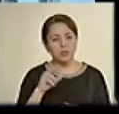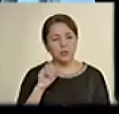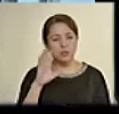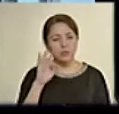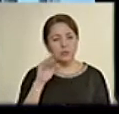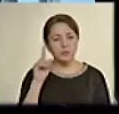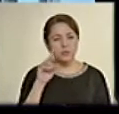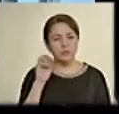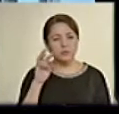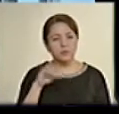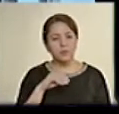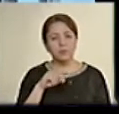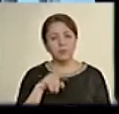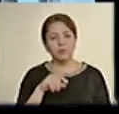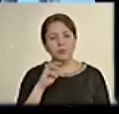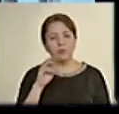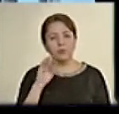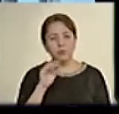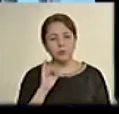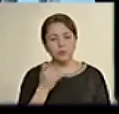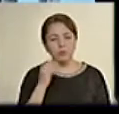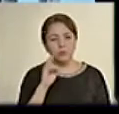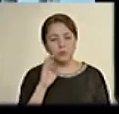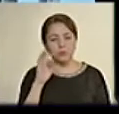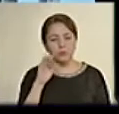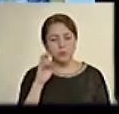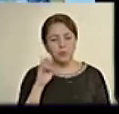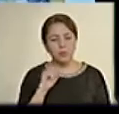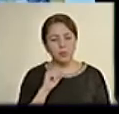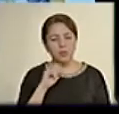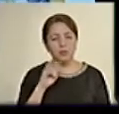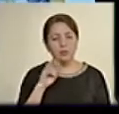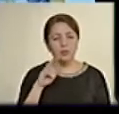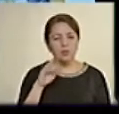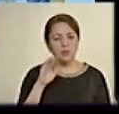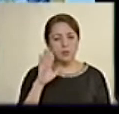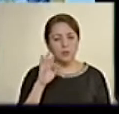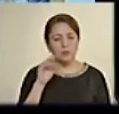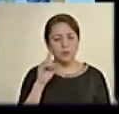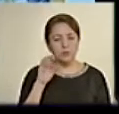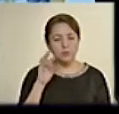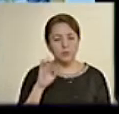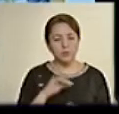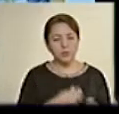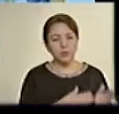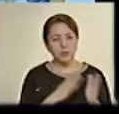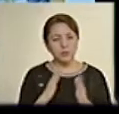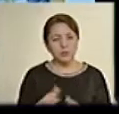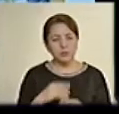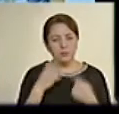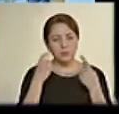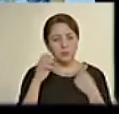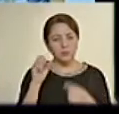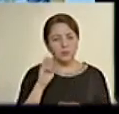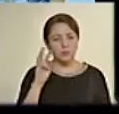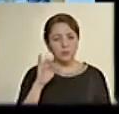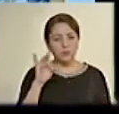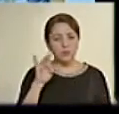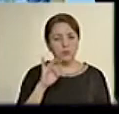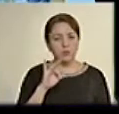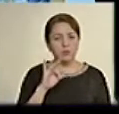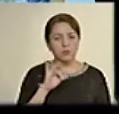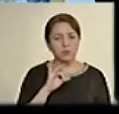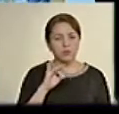bu to'xsoba lavozimi ekan. Keyingi testimiz Buxoro amiri Nasrullo